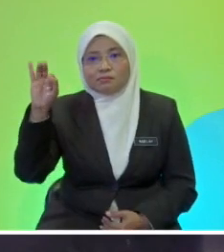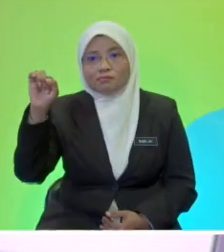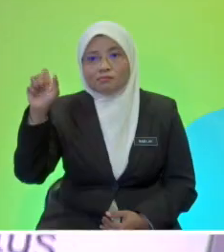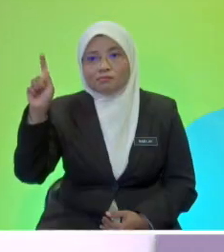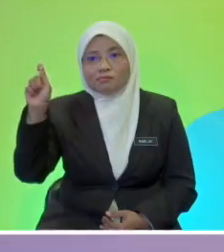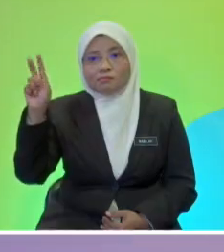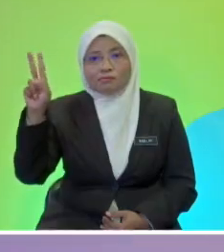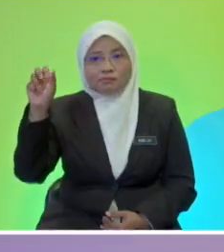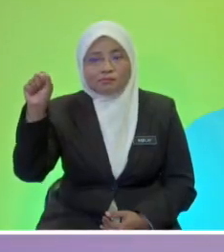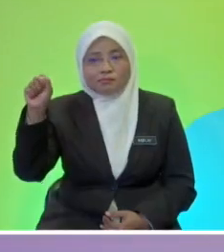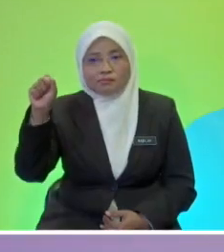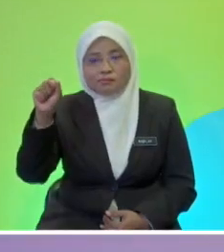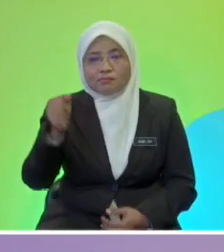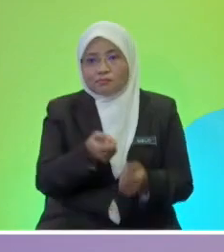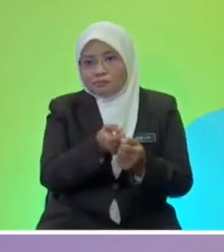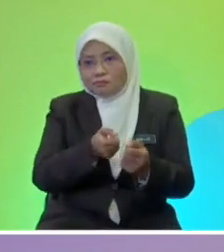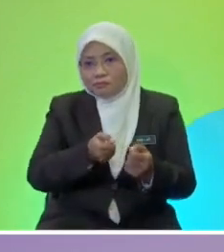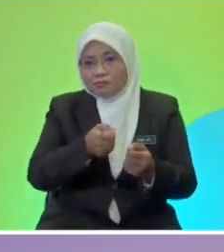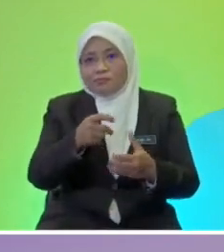diekstrak keluar